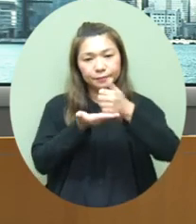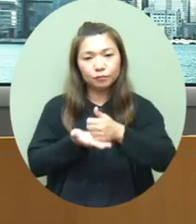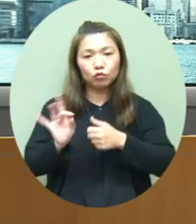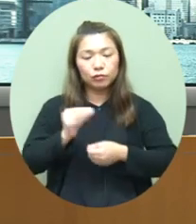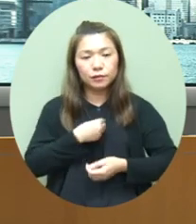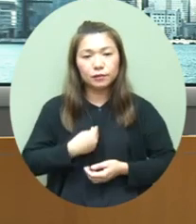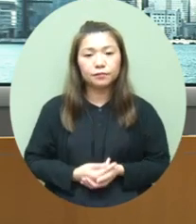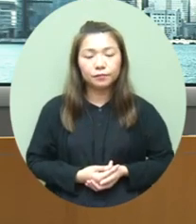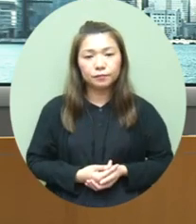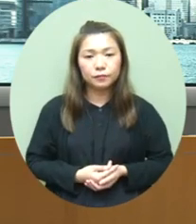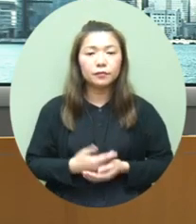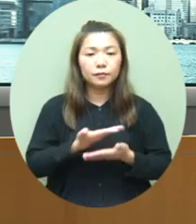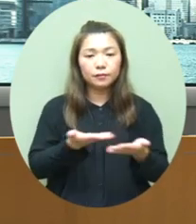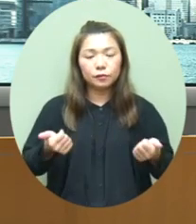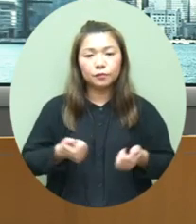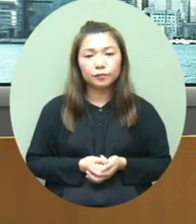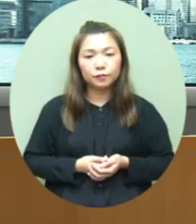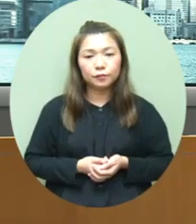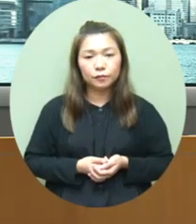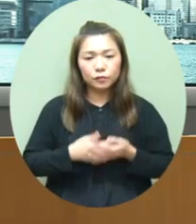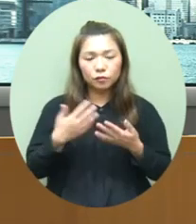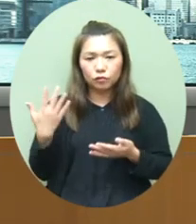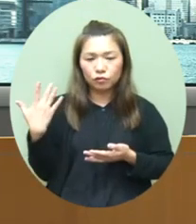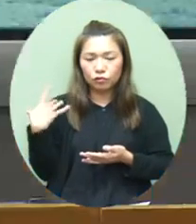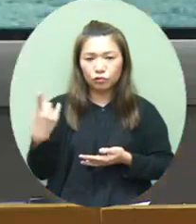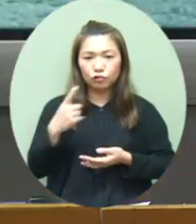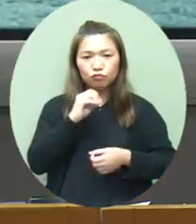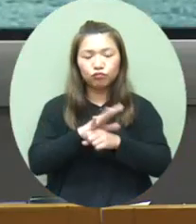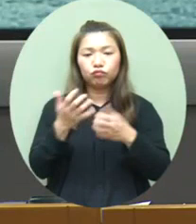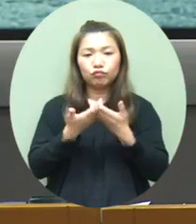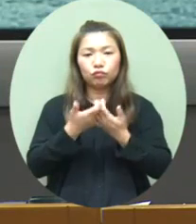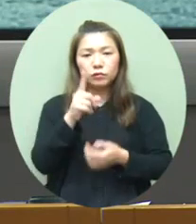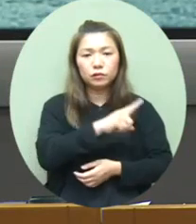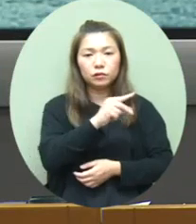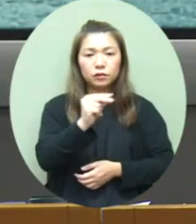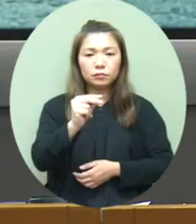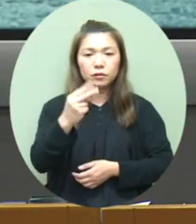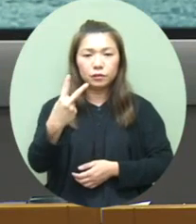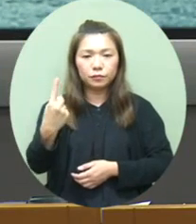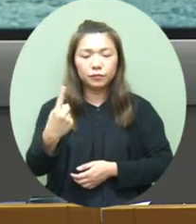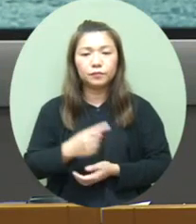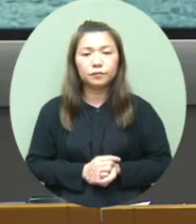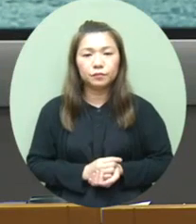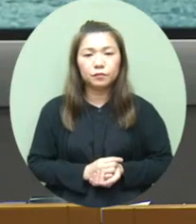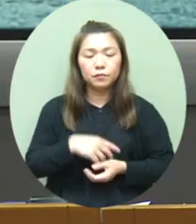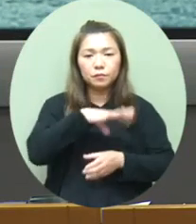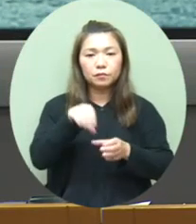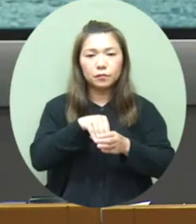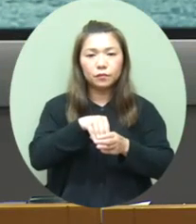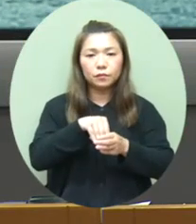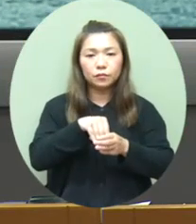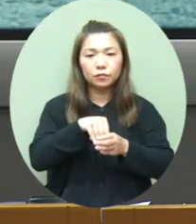生。 系，大家好。昨日本地阳性个案总数系1721宗，包括经